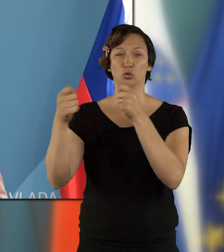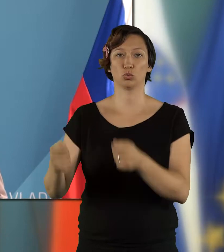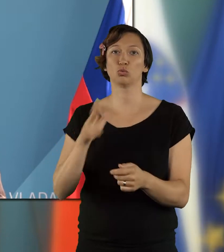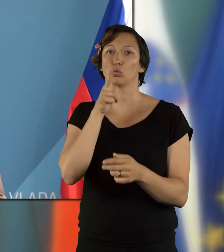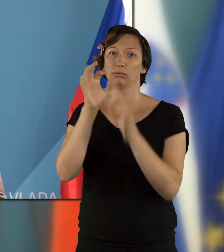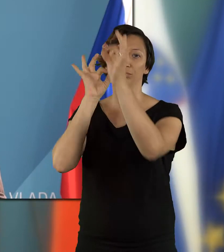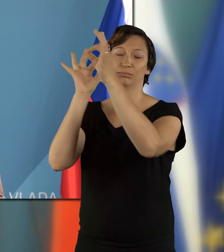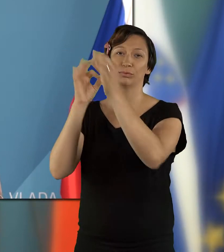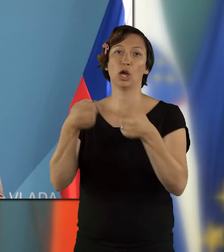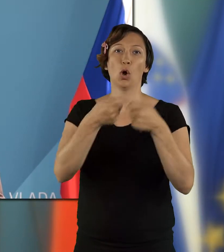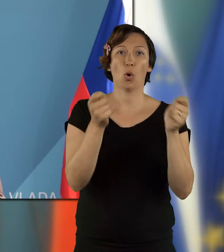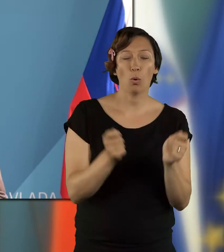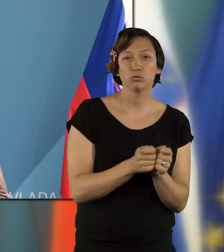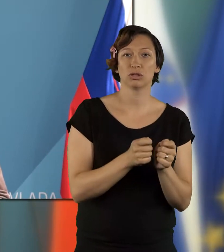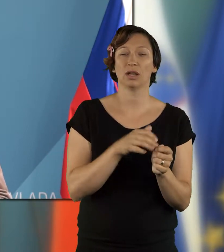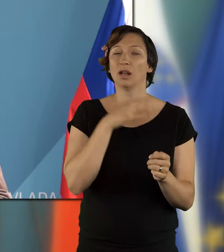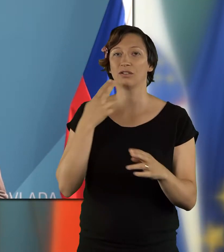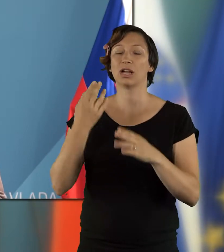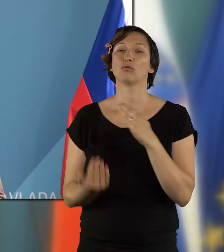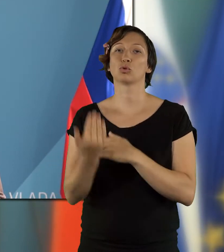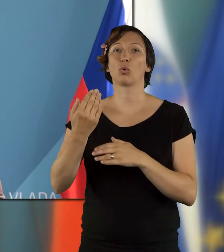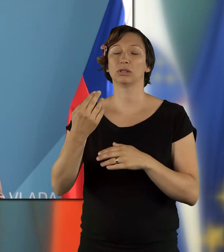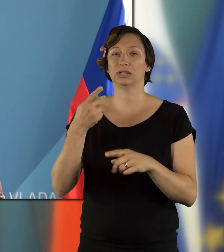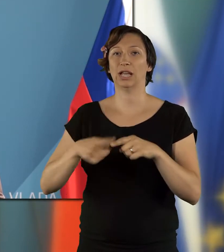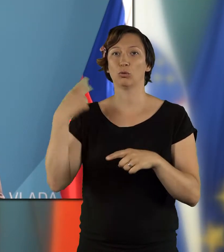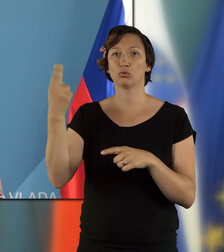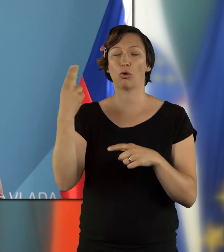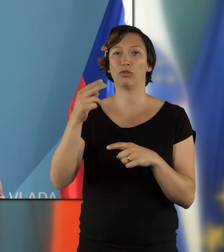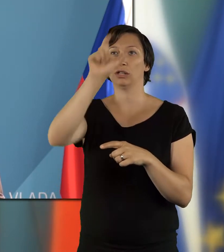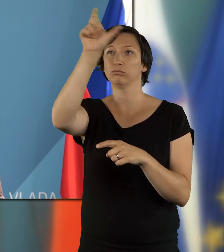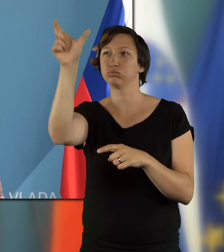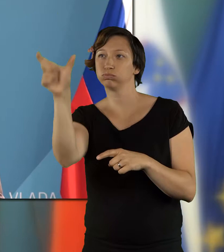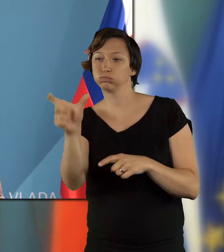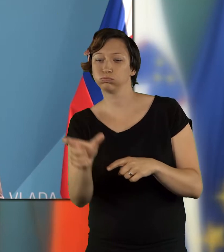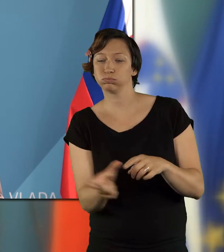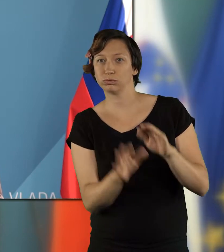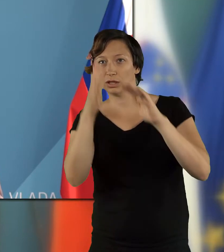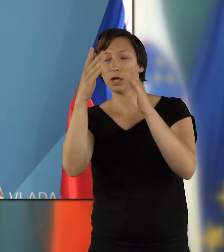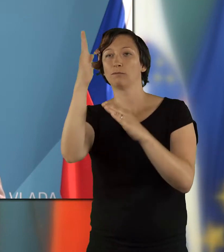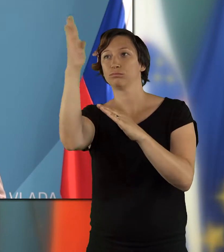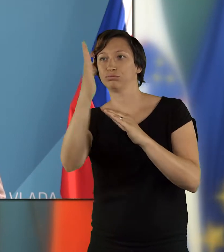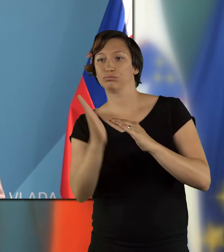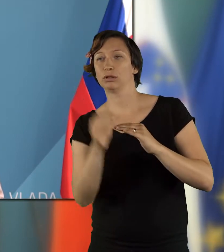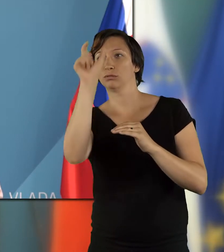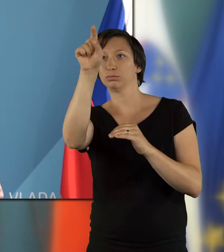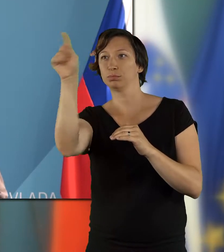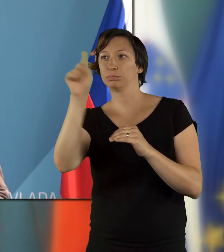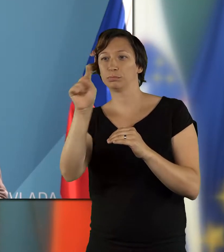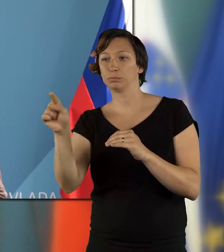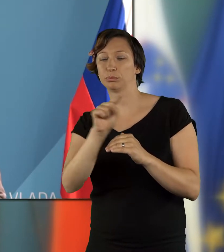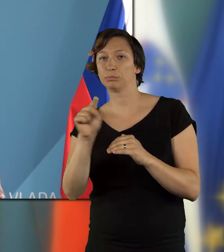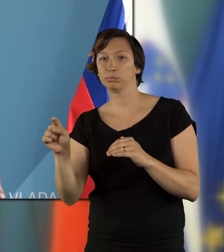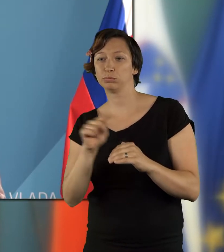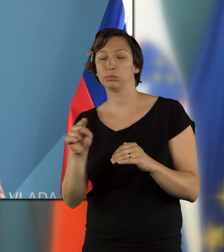v občinah Dobrna, Mozirje, Prebold, Podčetrtek, Rečica ob Savinji, Rogatec, Šentjur, Šoštanj, Šmartne, Pelješah, Tabor, Velenje, Vojnik, Zreče,